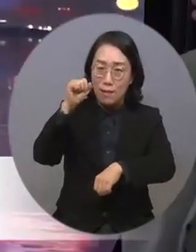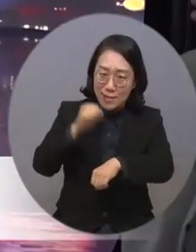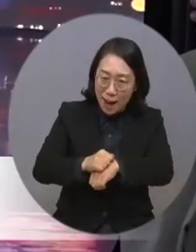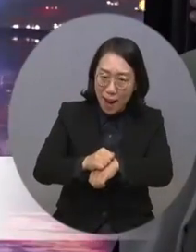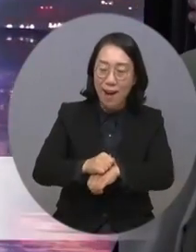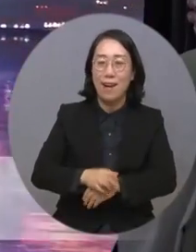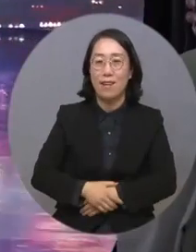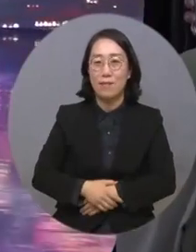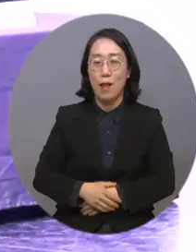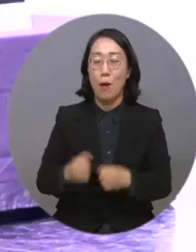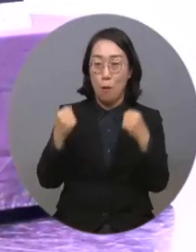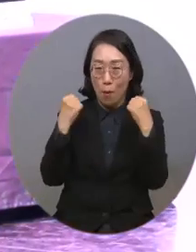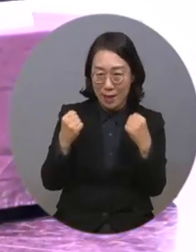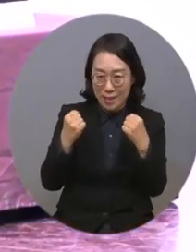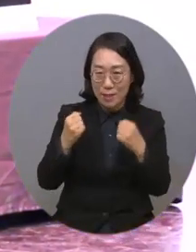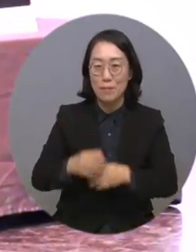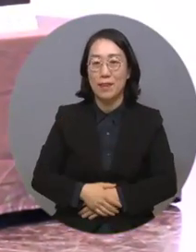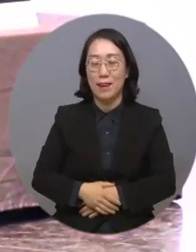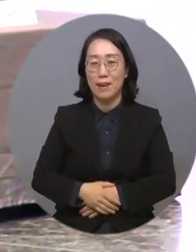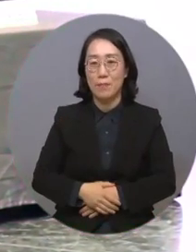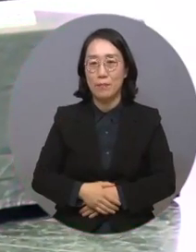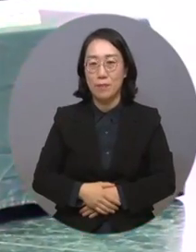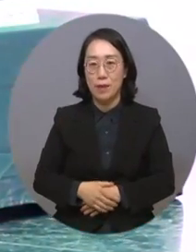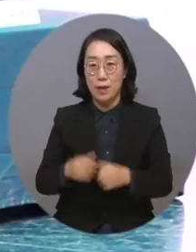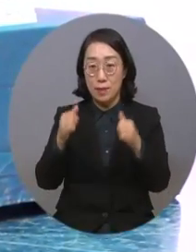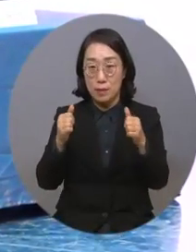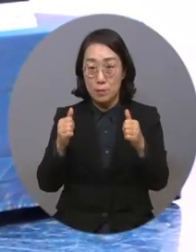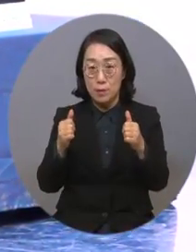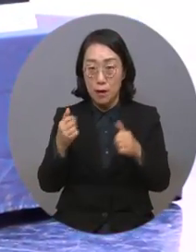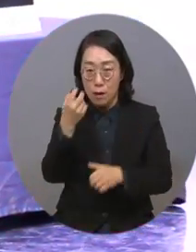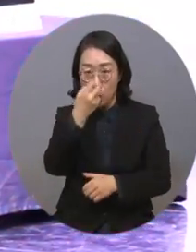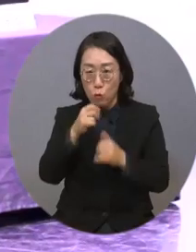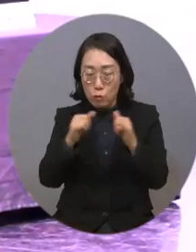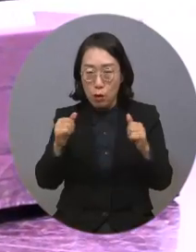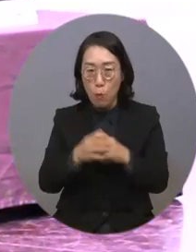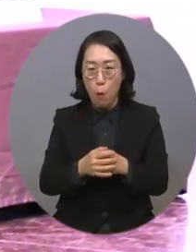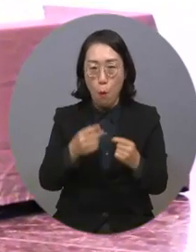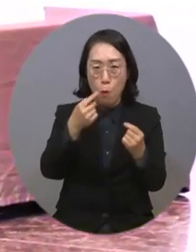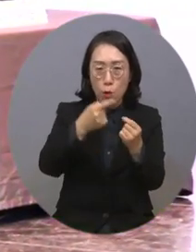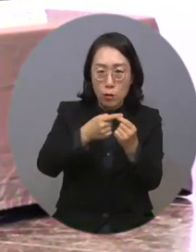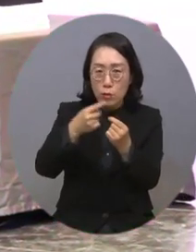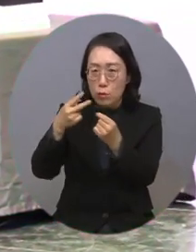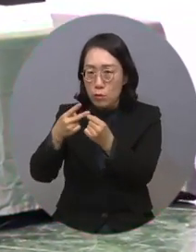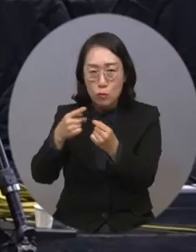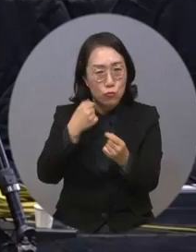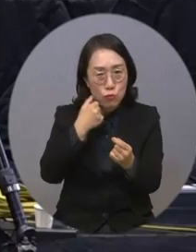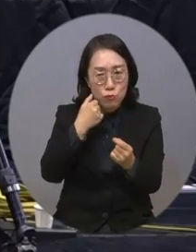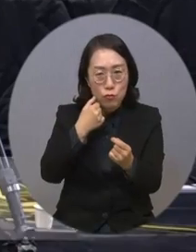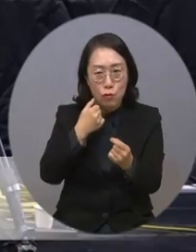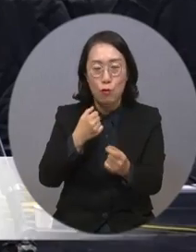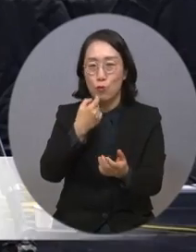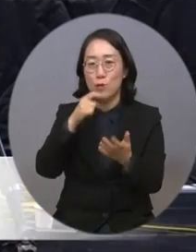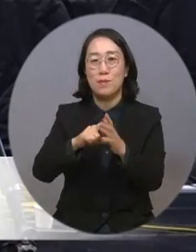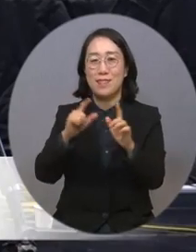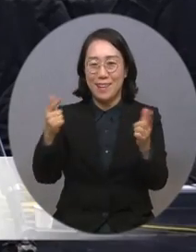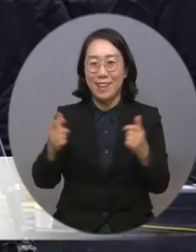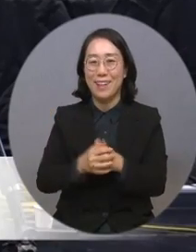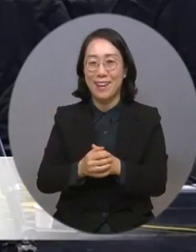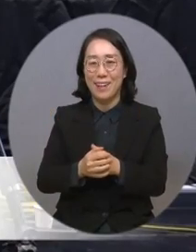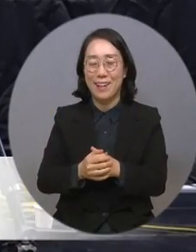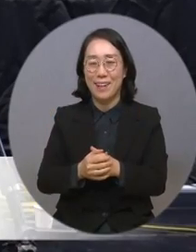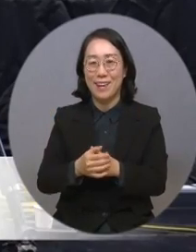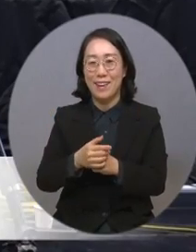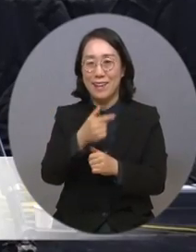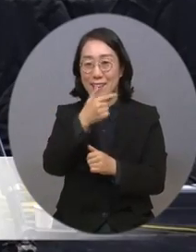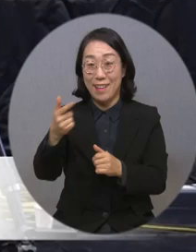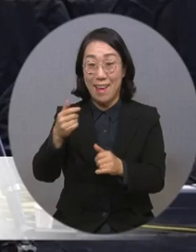잘하시더라고요. 파이팅입니다. 심사위원들도 참가자들의 순위 결정에 어려움을 가졌습니다. 오늘은 대상 받아서